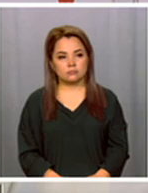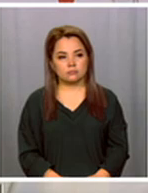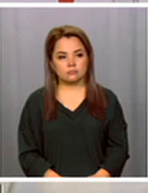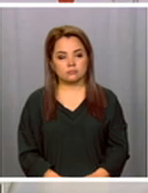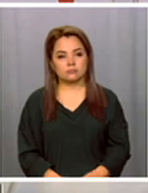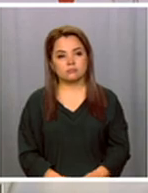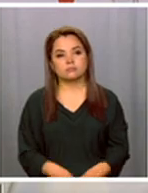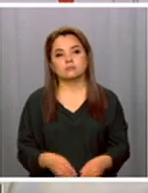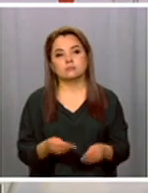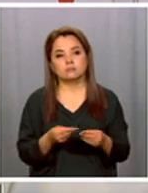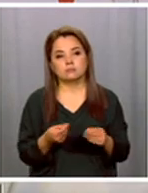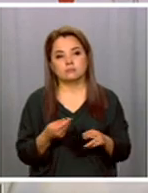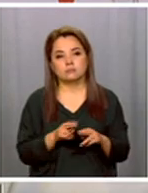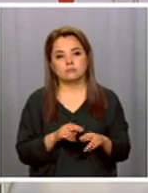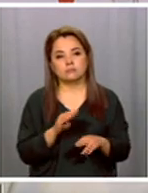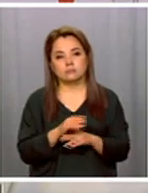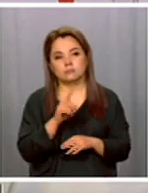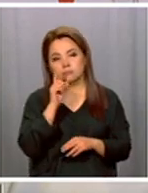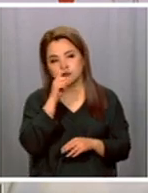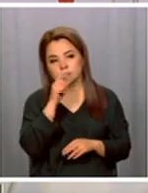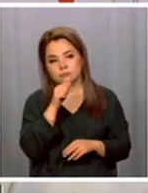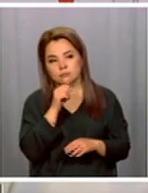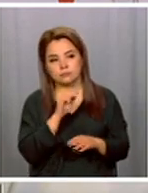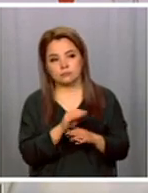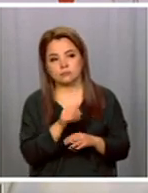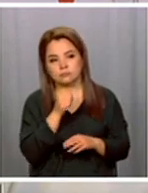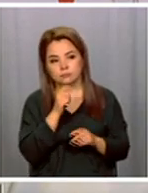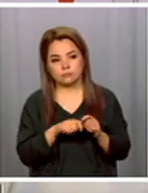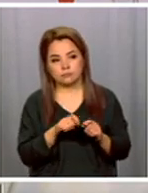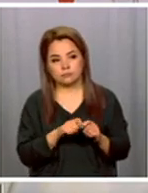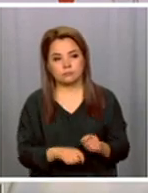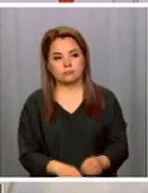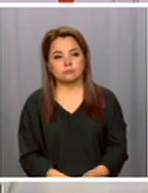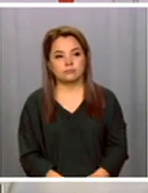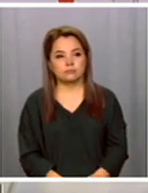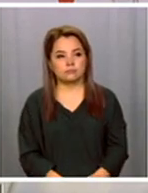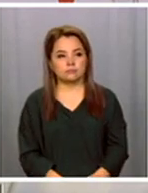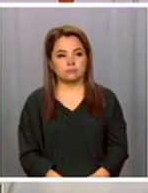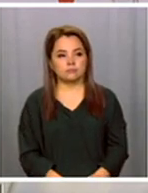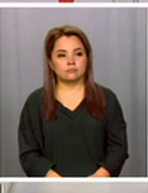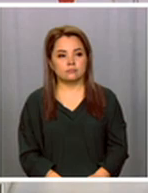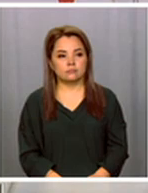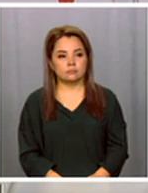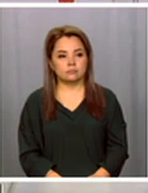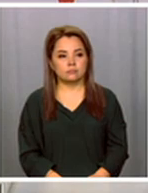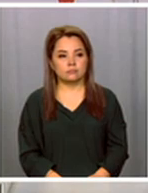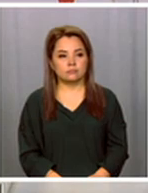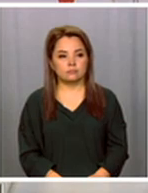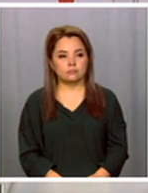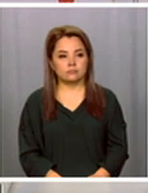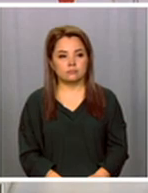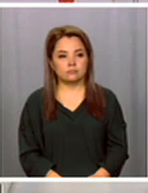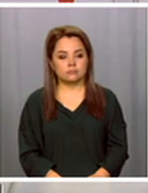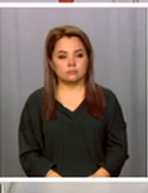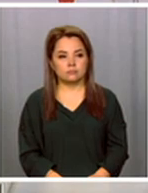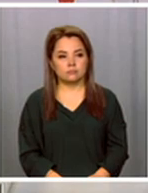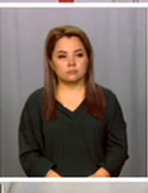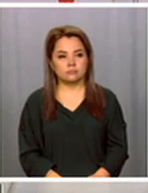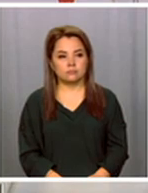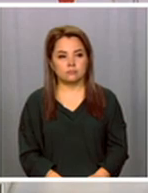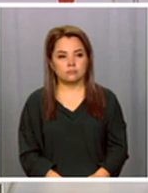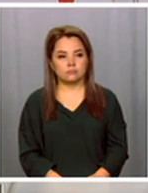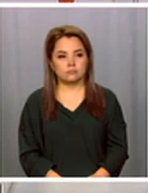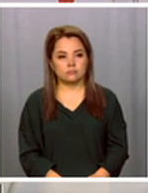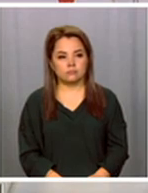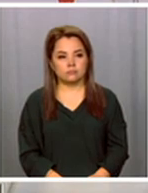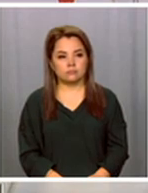Құйылған ертінділерге қышқыл ертіндісін қосып көрейік. Яғни